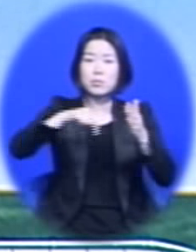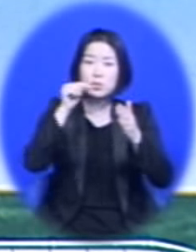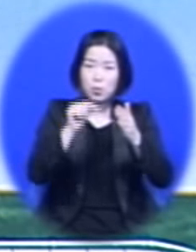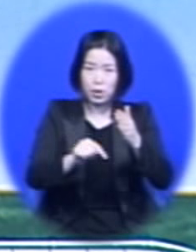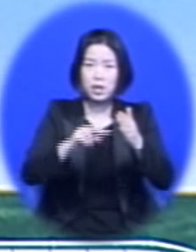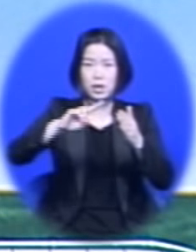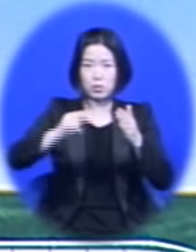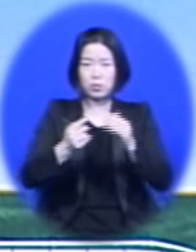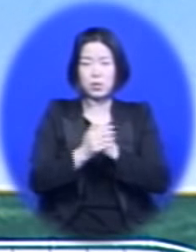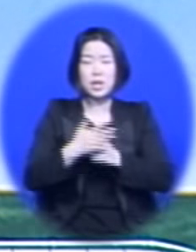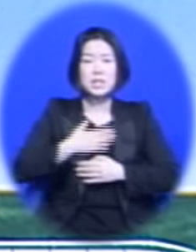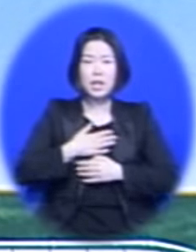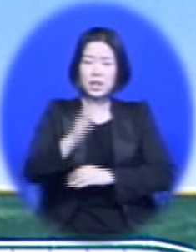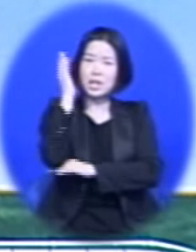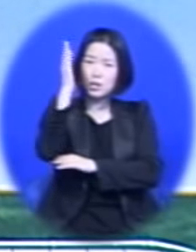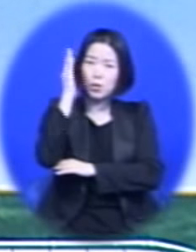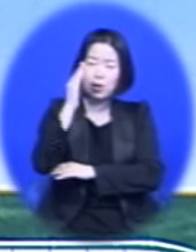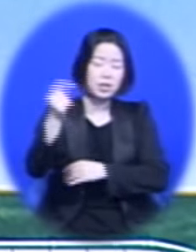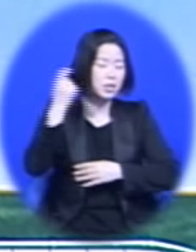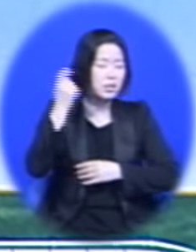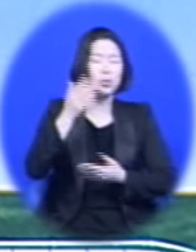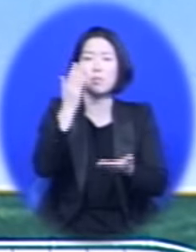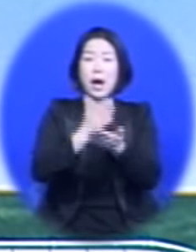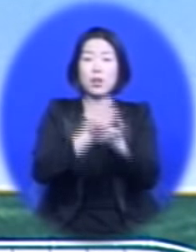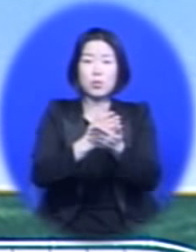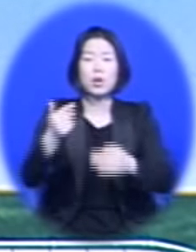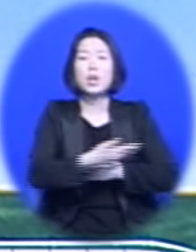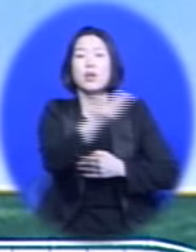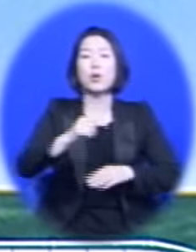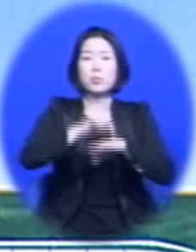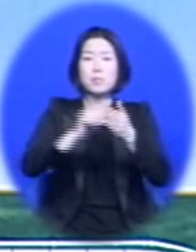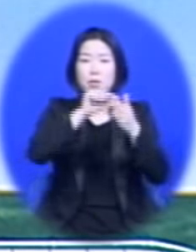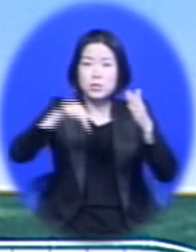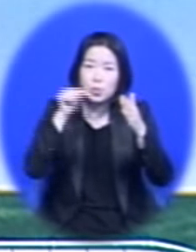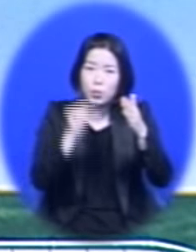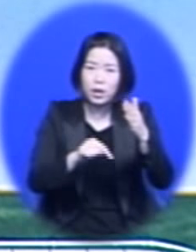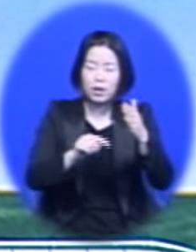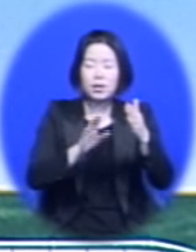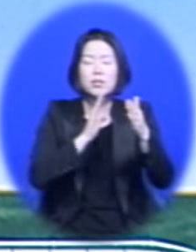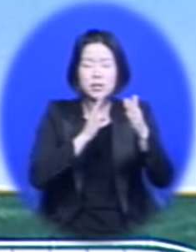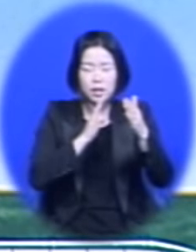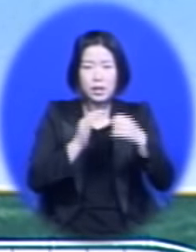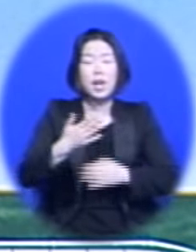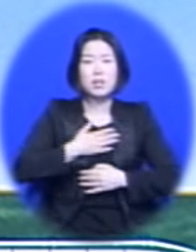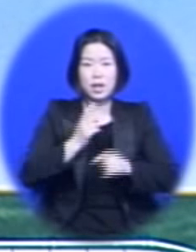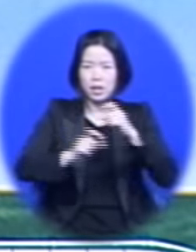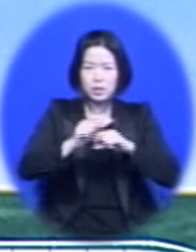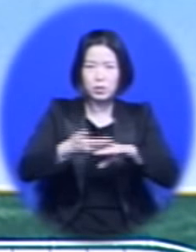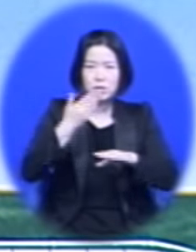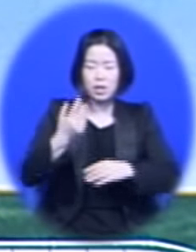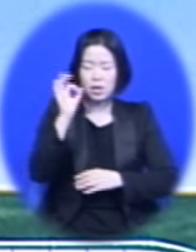말입니다. 제가 이렇게 설교하는 것을 듣는 것 말고 여러분의 마음 속에 그래 내가 더 이상